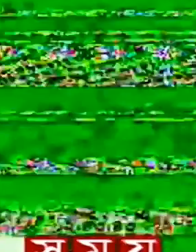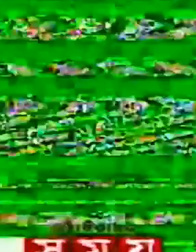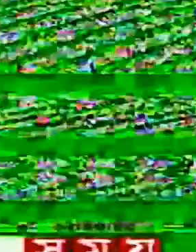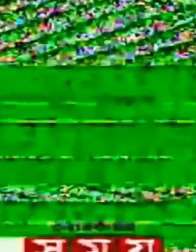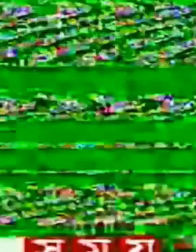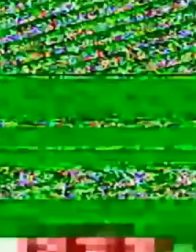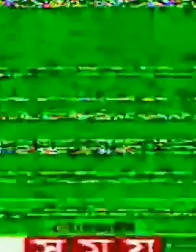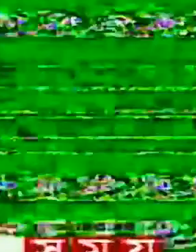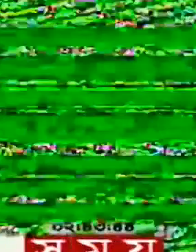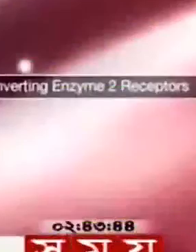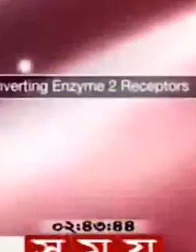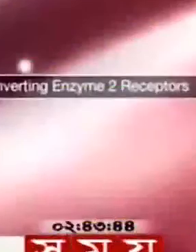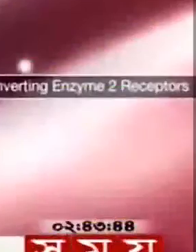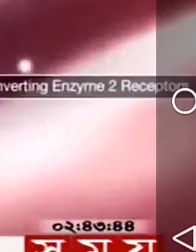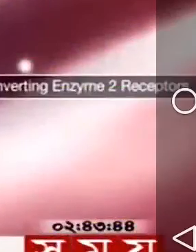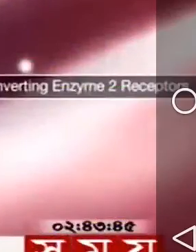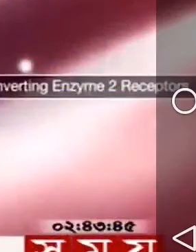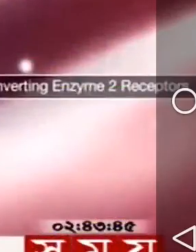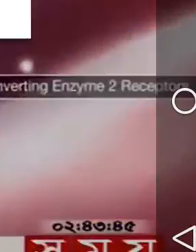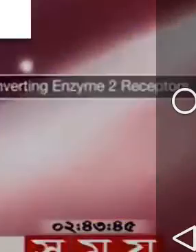করে